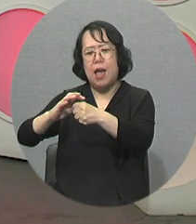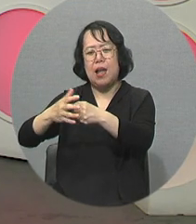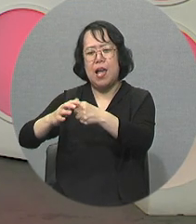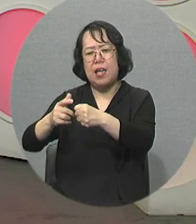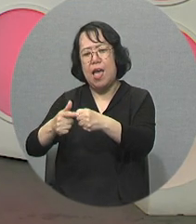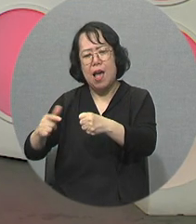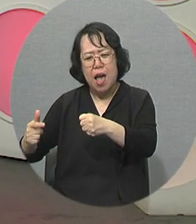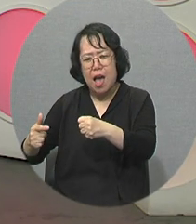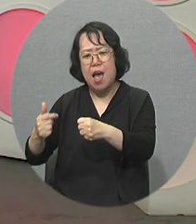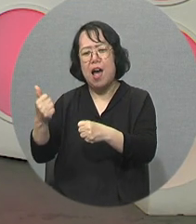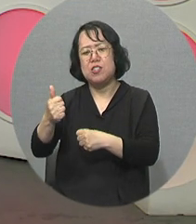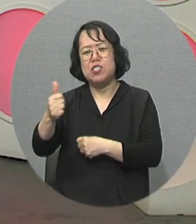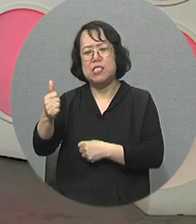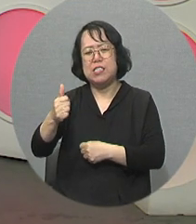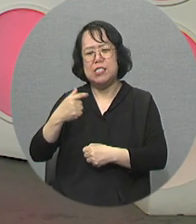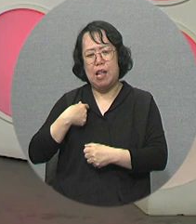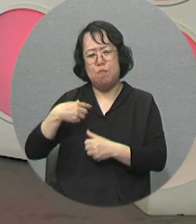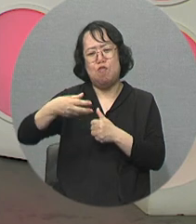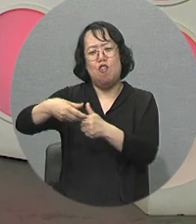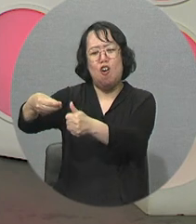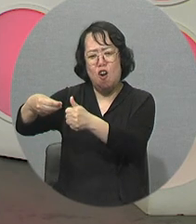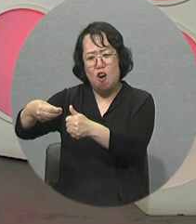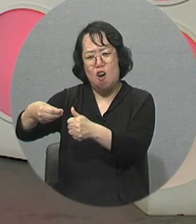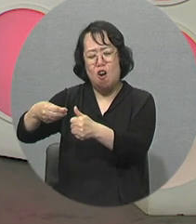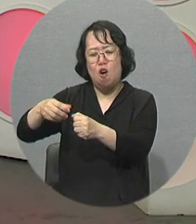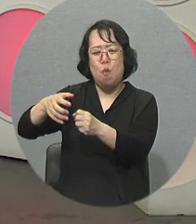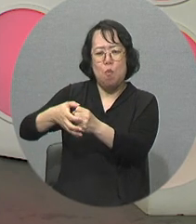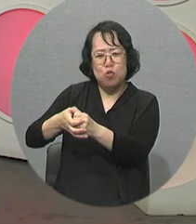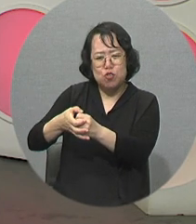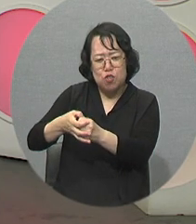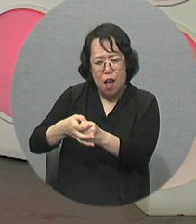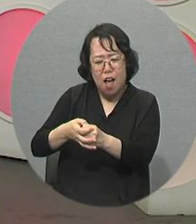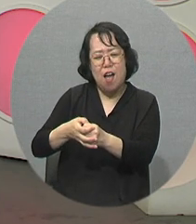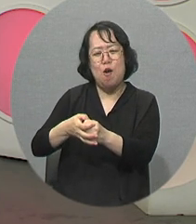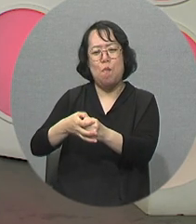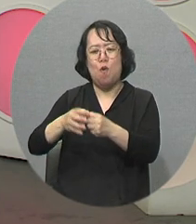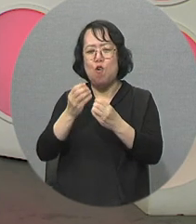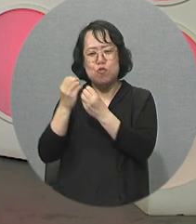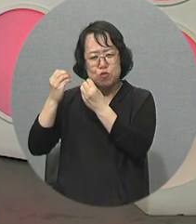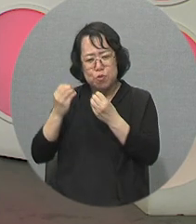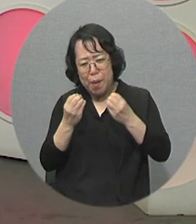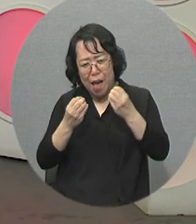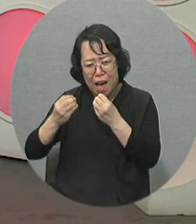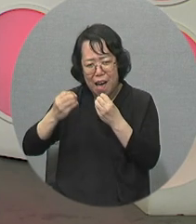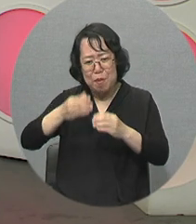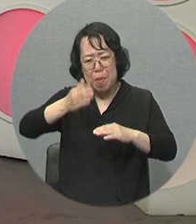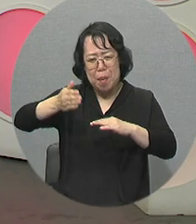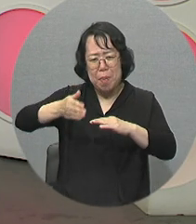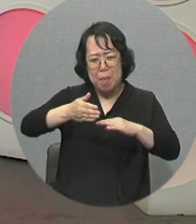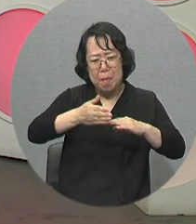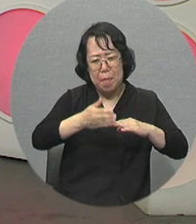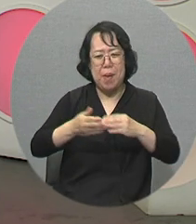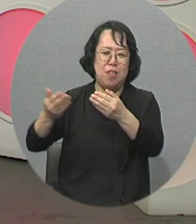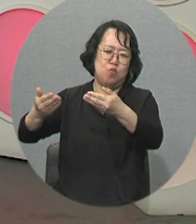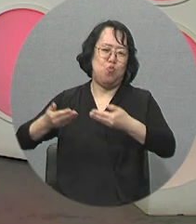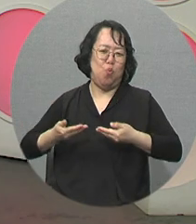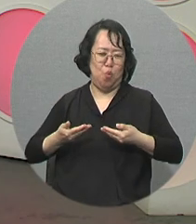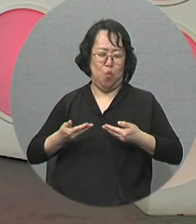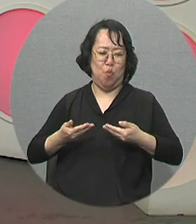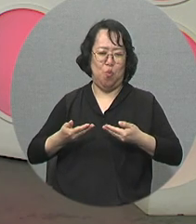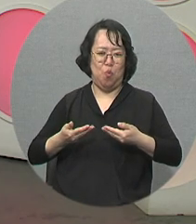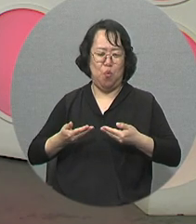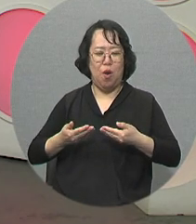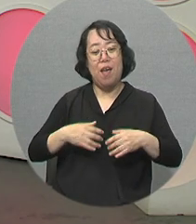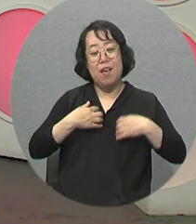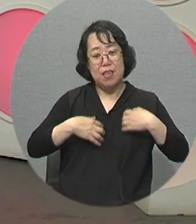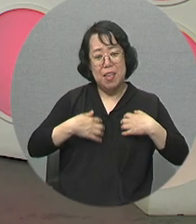가게로 불러들여 수박과 복숭아를 건네주시며 살갑게 대해주셨습니다. 피서지 게임장에도